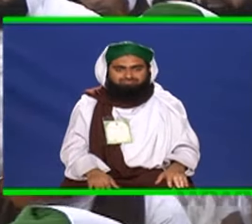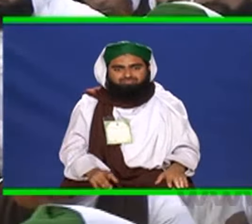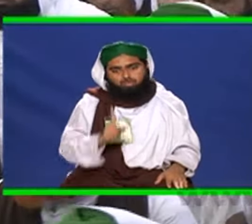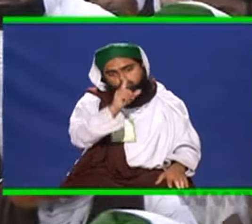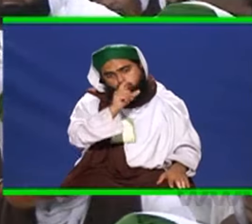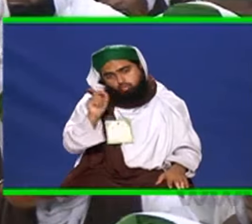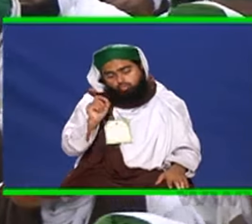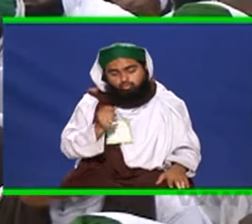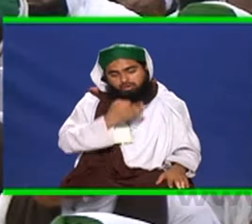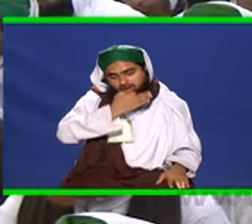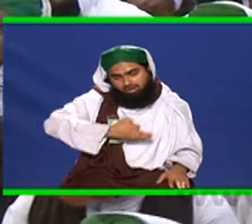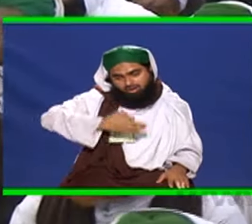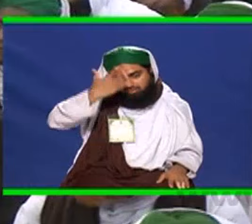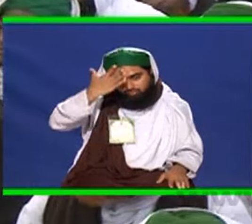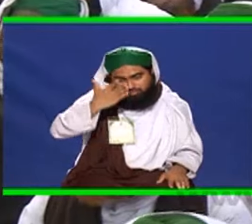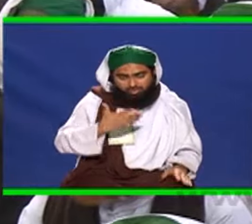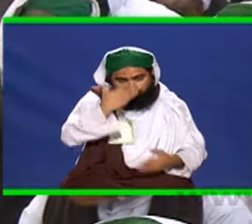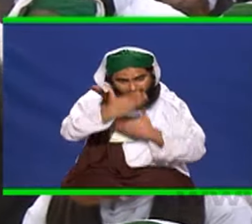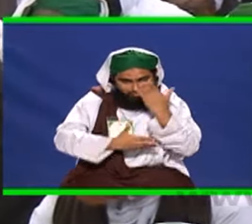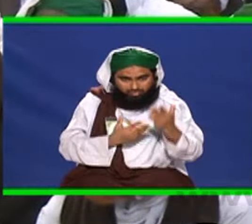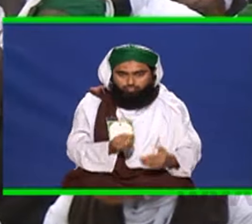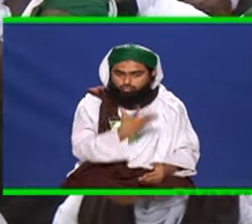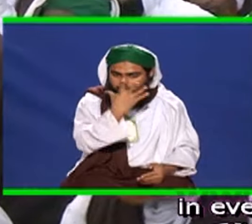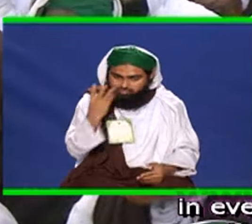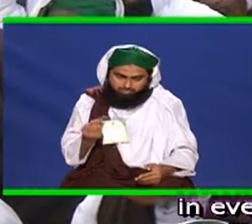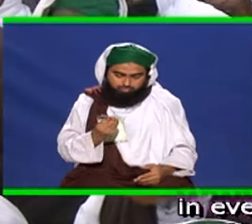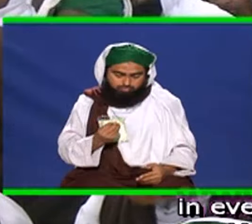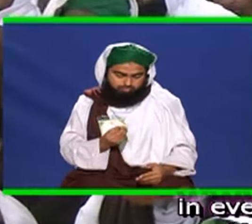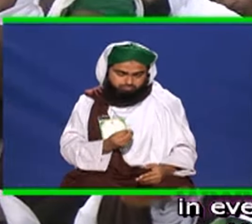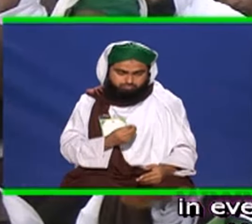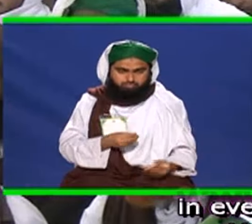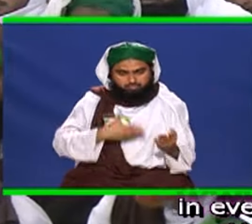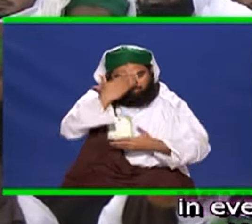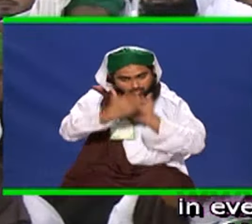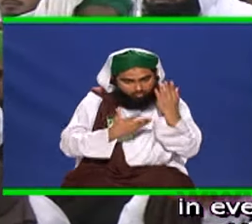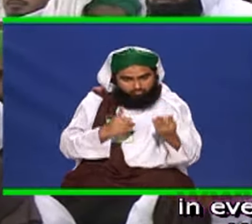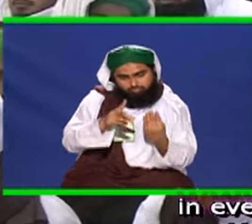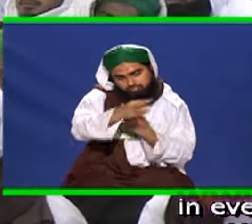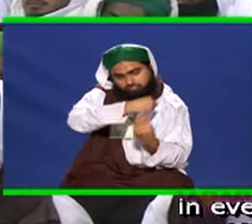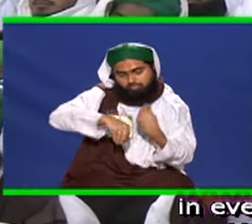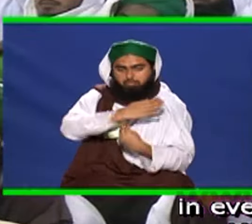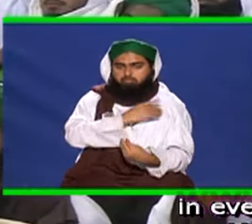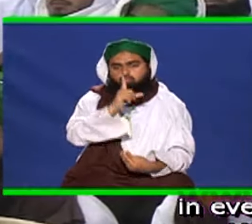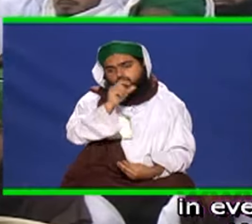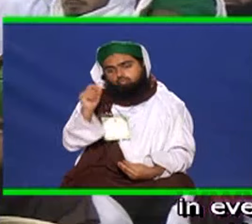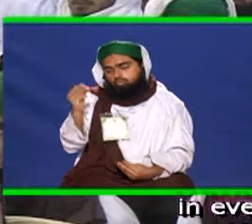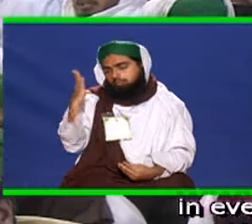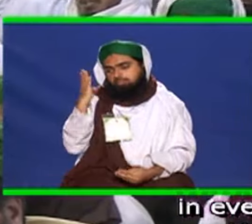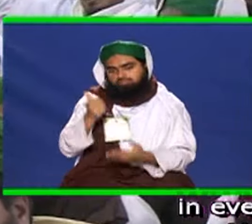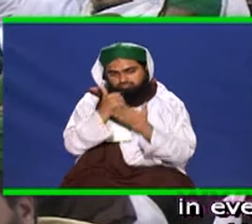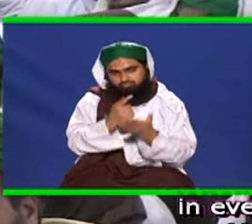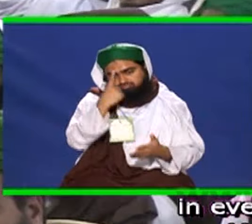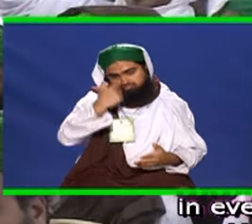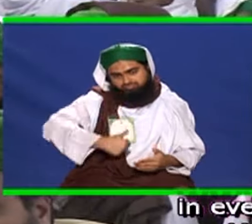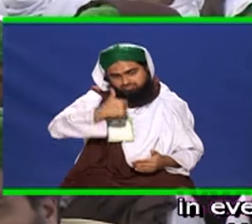بار سو سو بار سو سو بار صبح شام سبحان اللہ پڑھیں گے تو سو حج کا ثواب